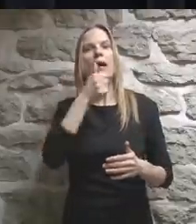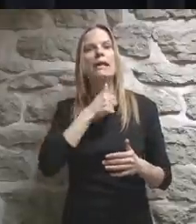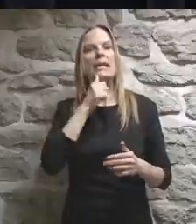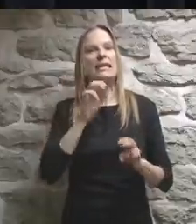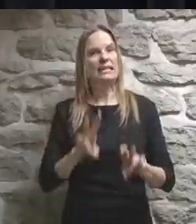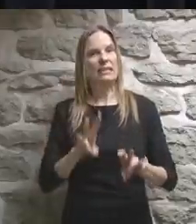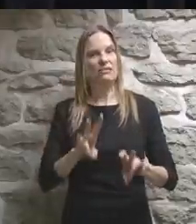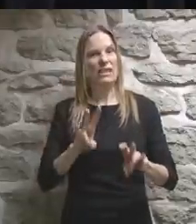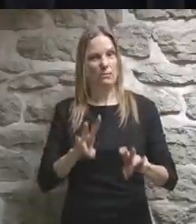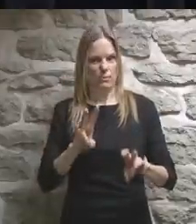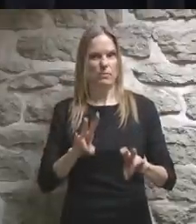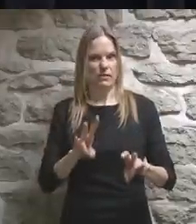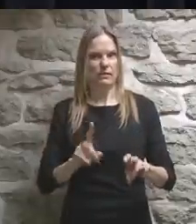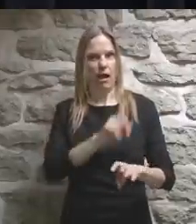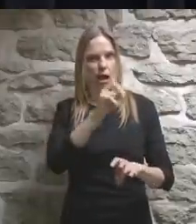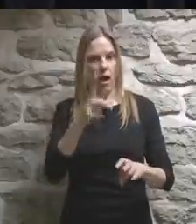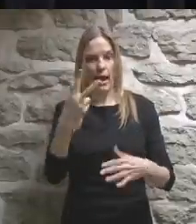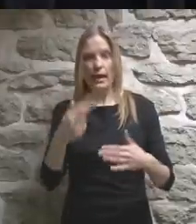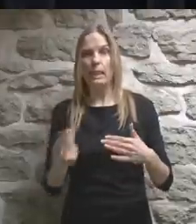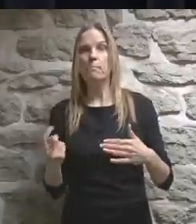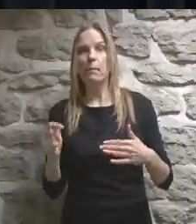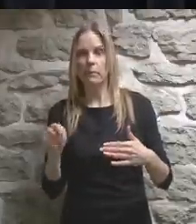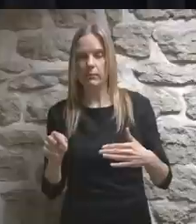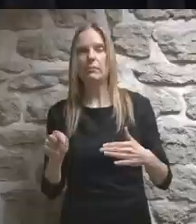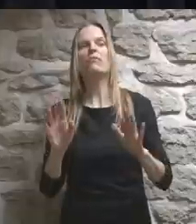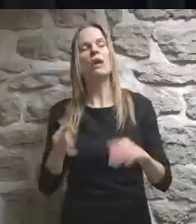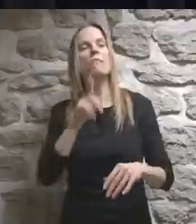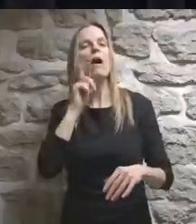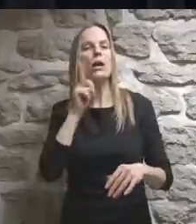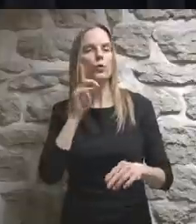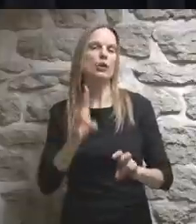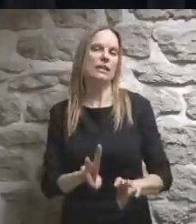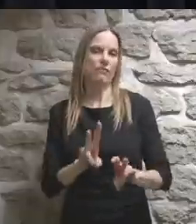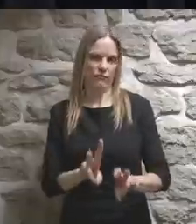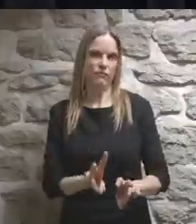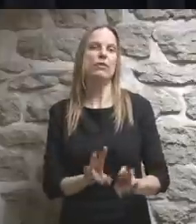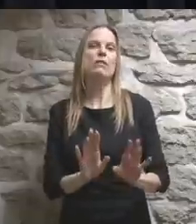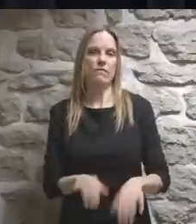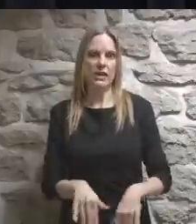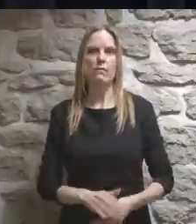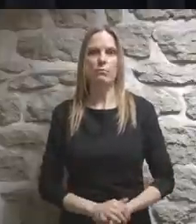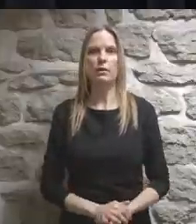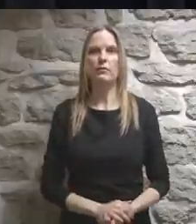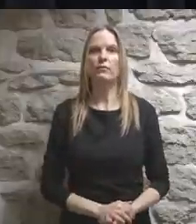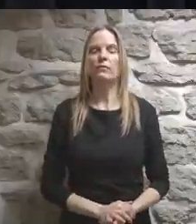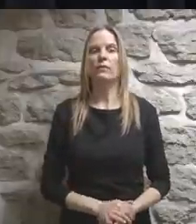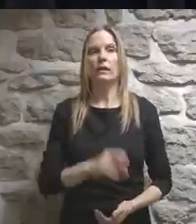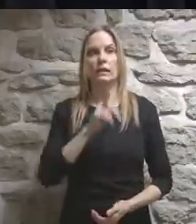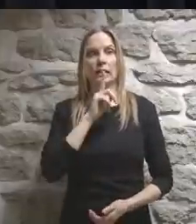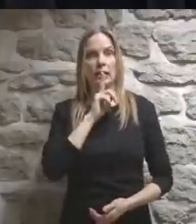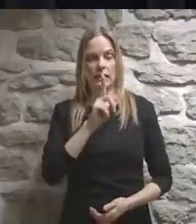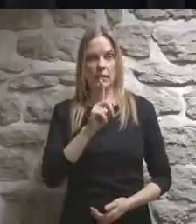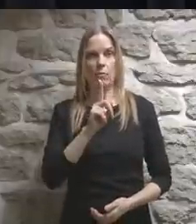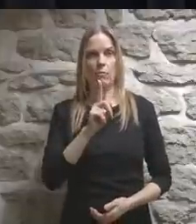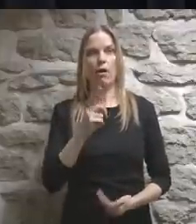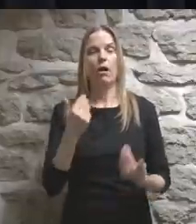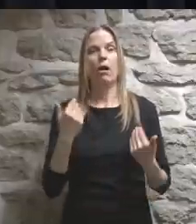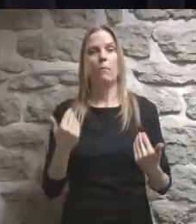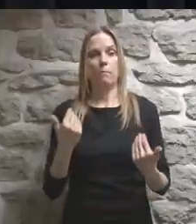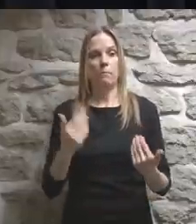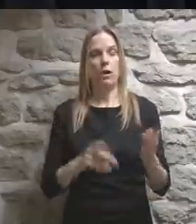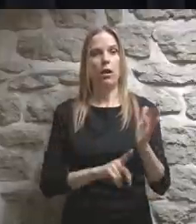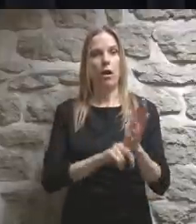alus on peatselt lõppemas, Eestis ajutiselt edasi viibida. Samuti saavad